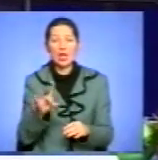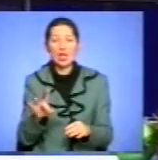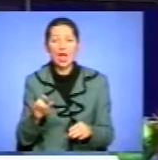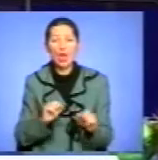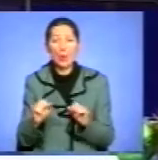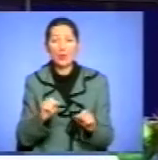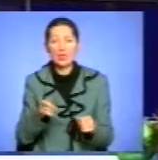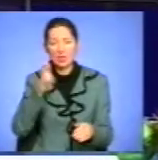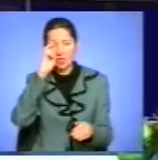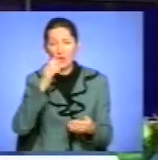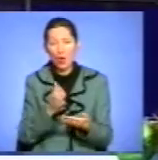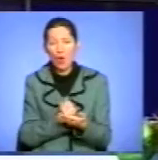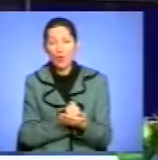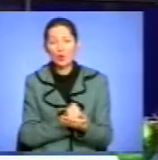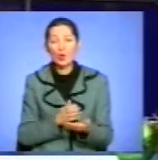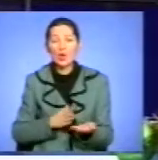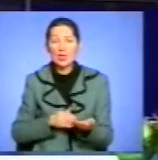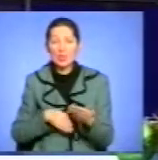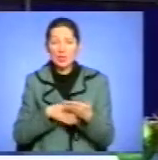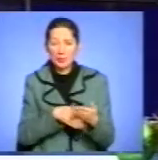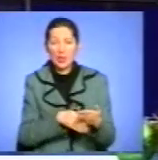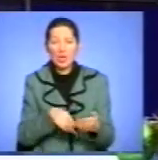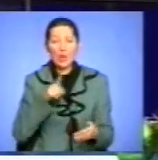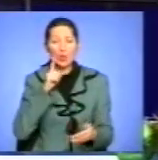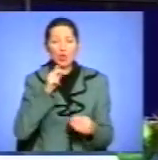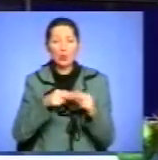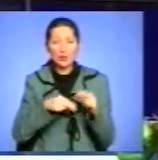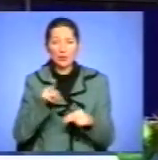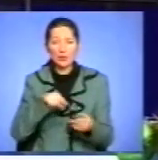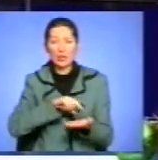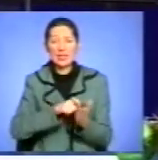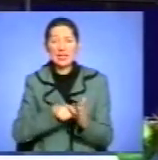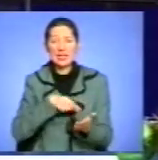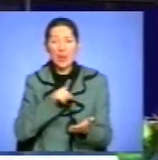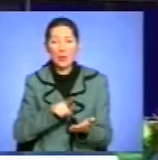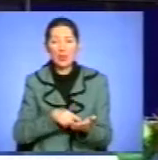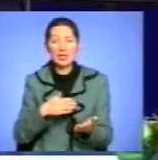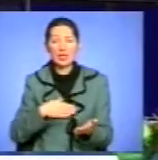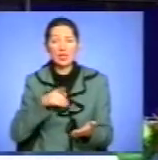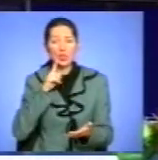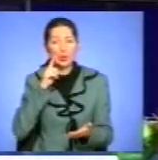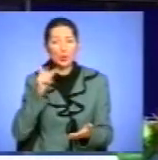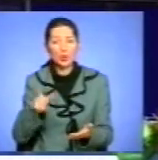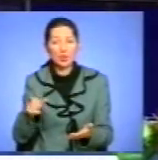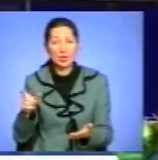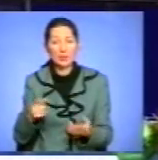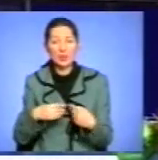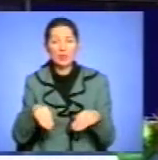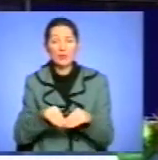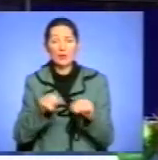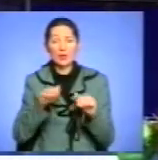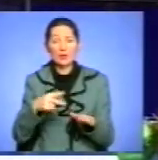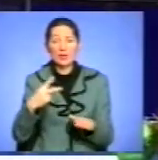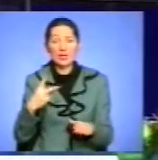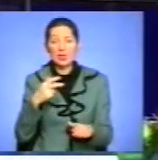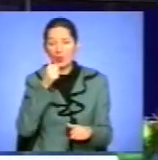Державного фонду сприяння молодіжному житловому будівництву. Квартирне питання переважно наші молоді краяни вирішували у 2012 році